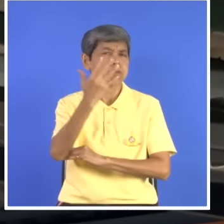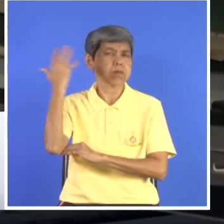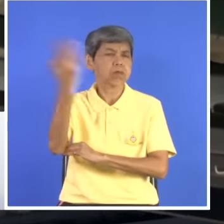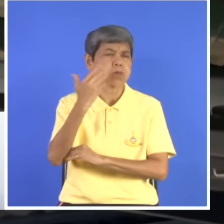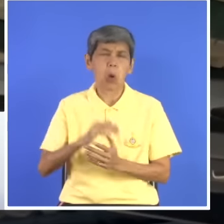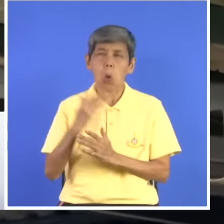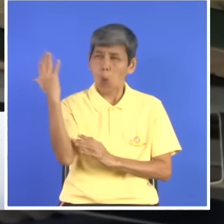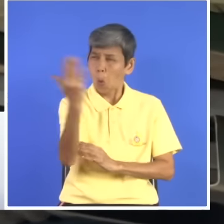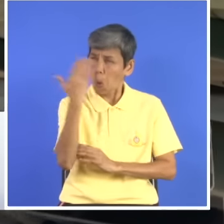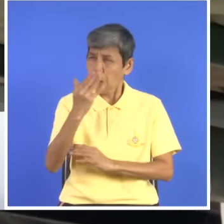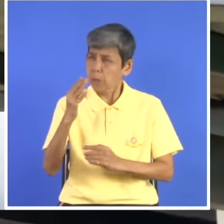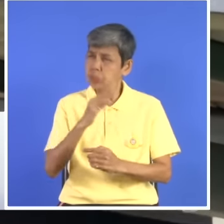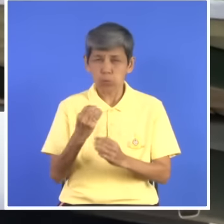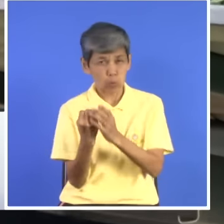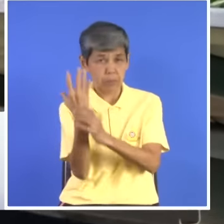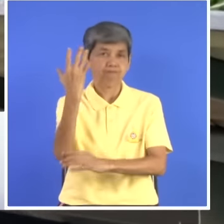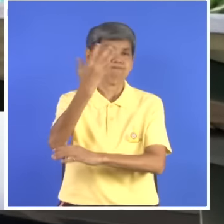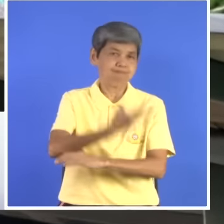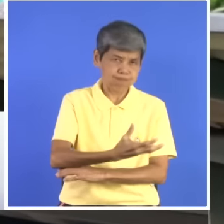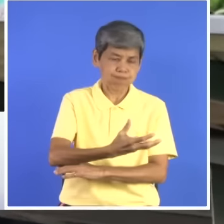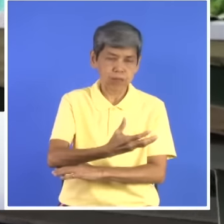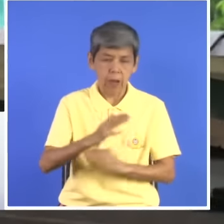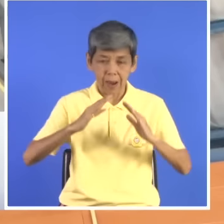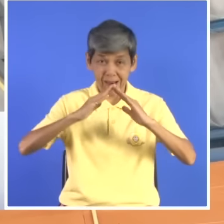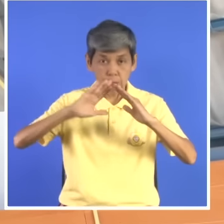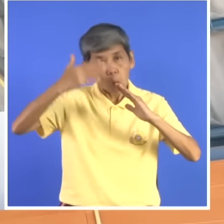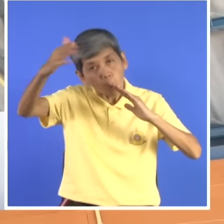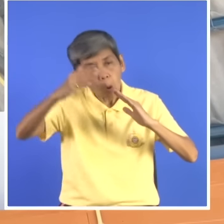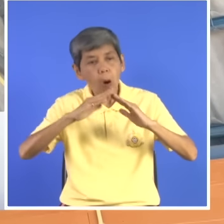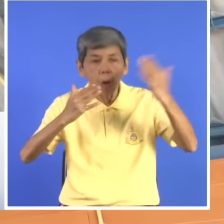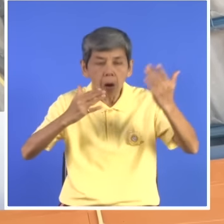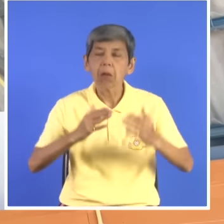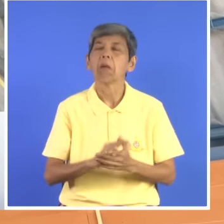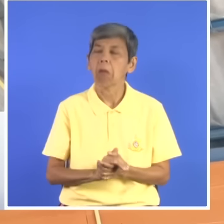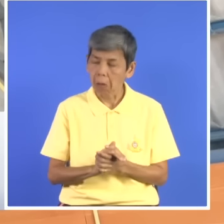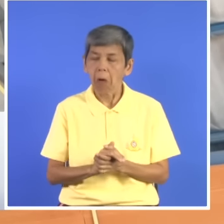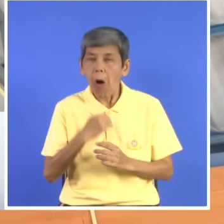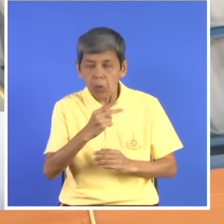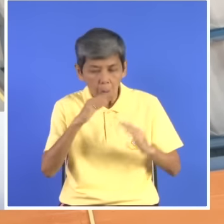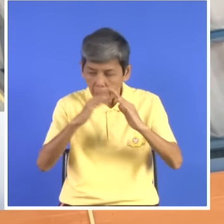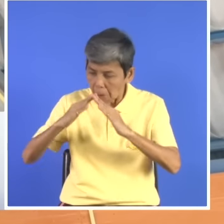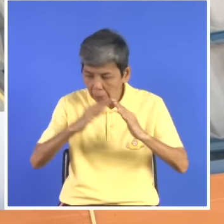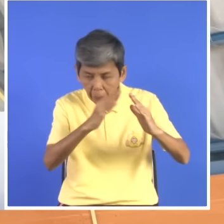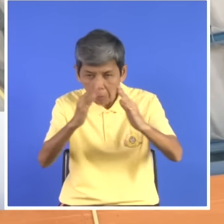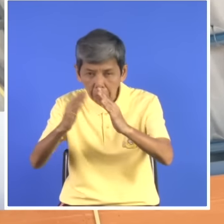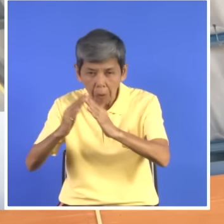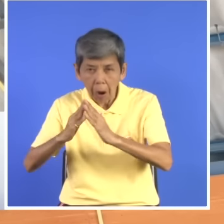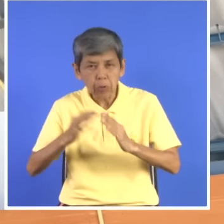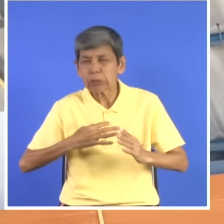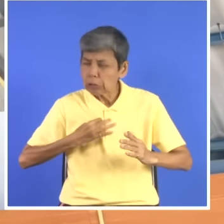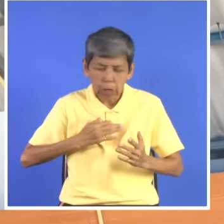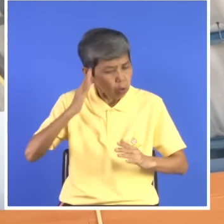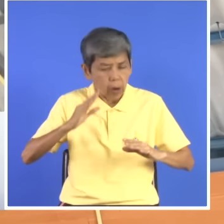เร็วความแรงของลมต้นไม้นี่ล้มนะฮะแล้วก็กระเบื้องหลังคาก็ปลิวแตกนะฮะจำนวนเนี่ยเยอะเลยกันสาดเสื้อผ้าที่น